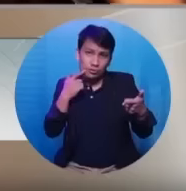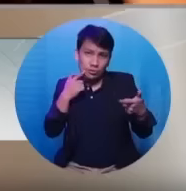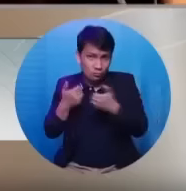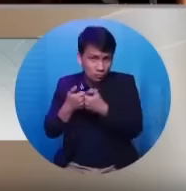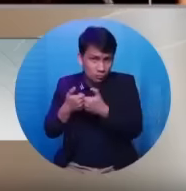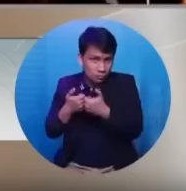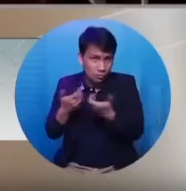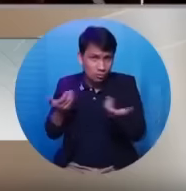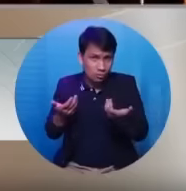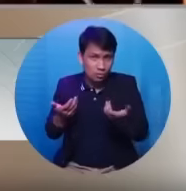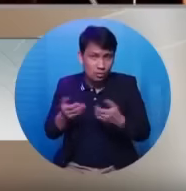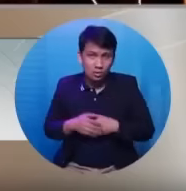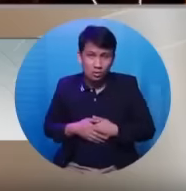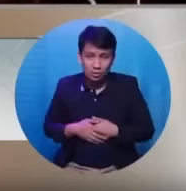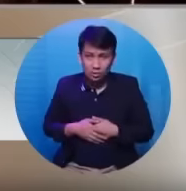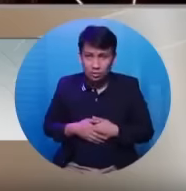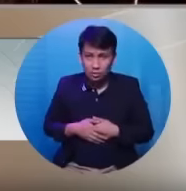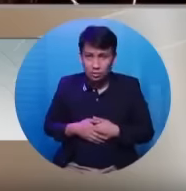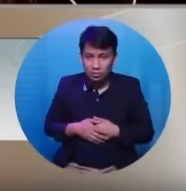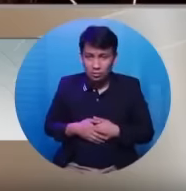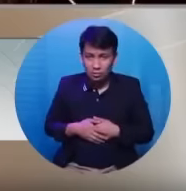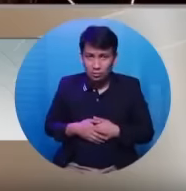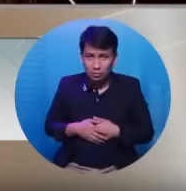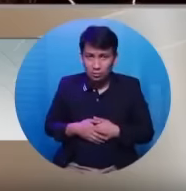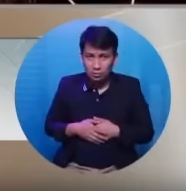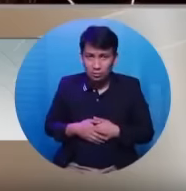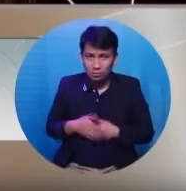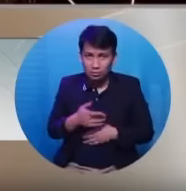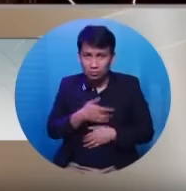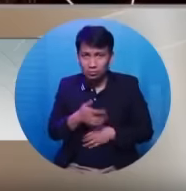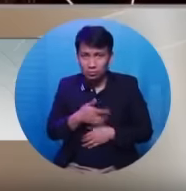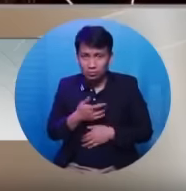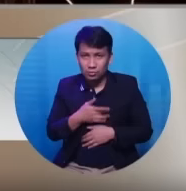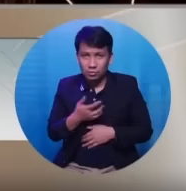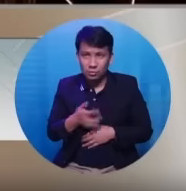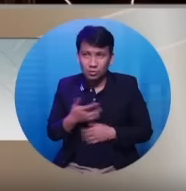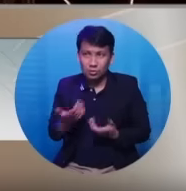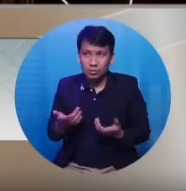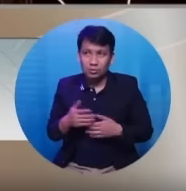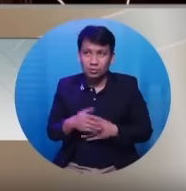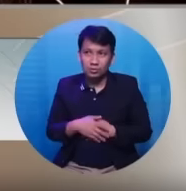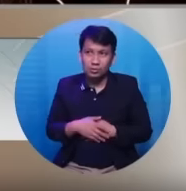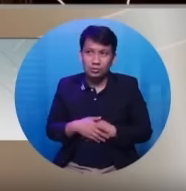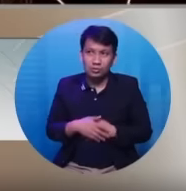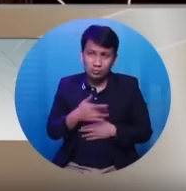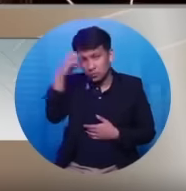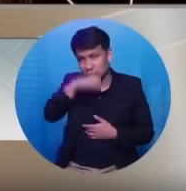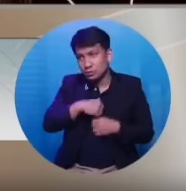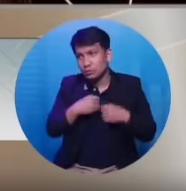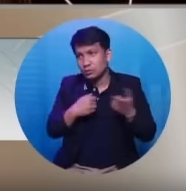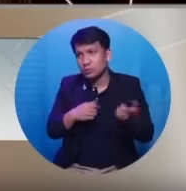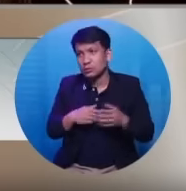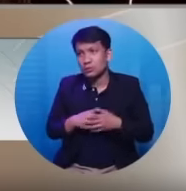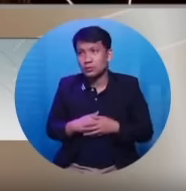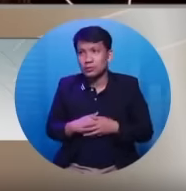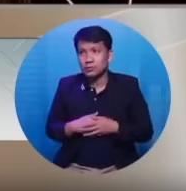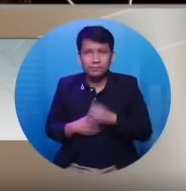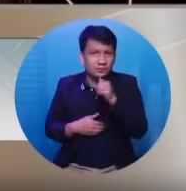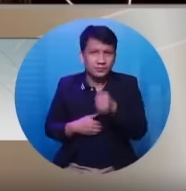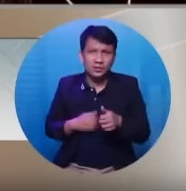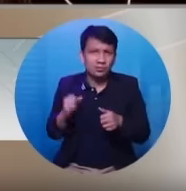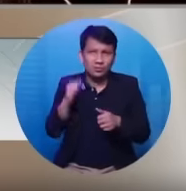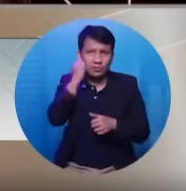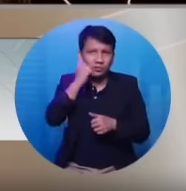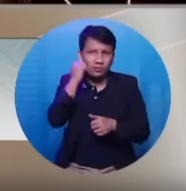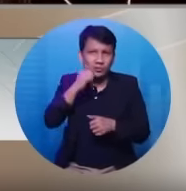magkarelasyon? Actually, sir, di ba sa atin, sir, meron tayo yung kutob na sinasabi. It started sa kutob, sir, sa hinala eh. Well, hindi naman lahat ng oras